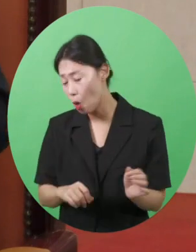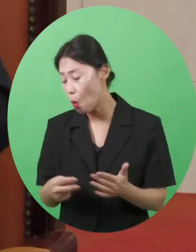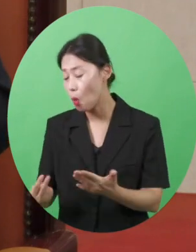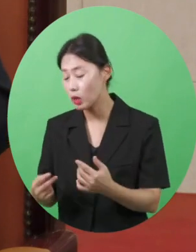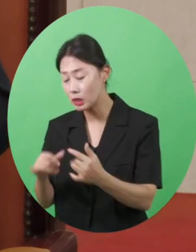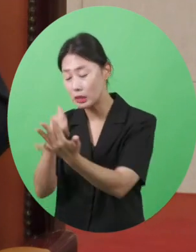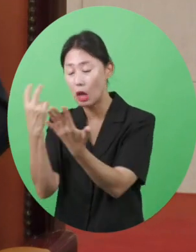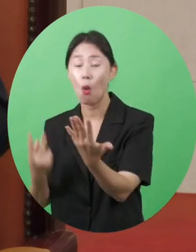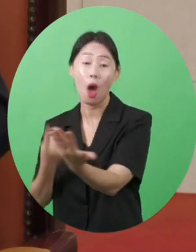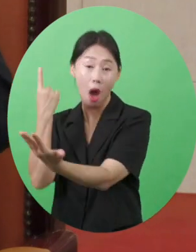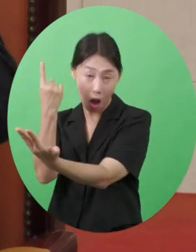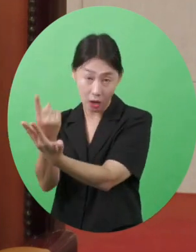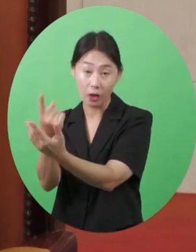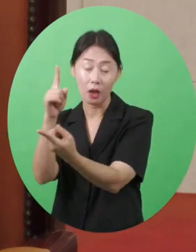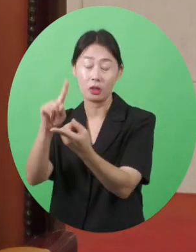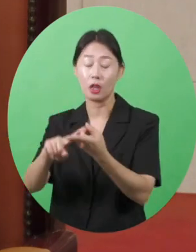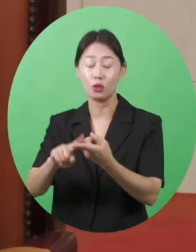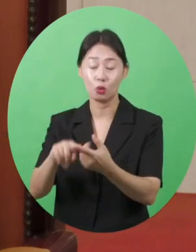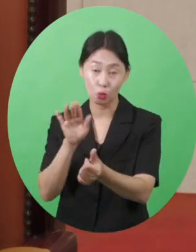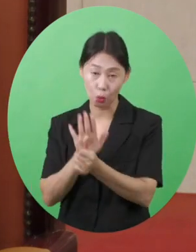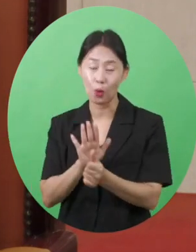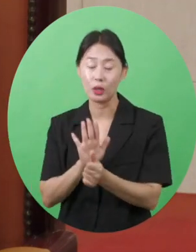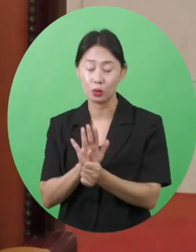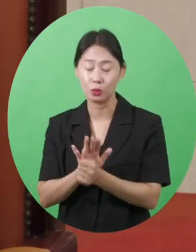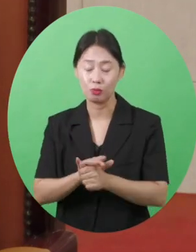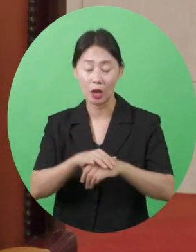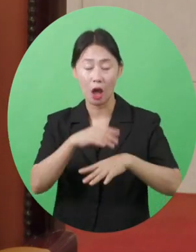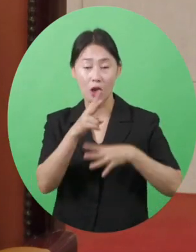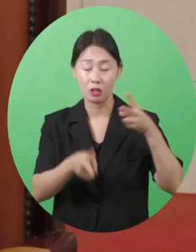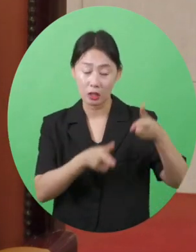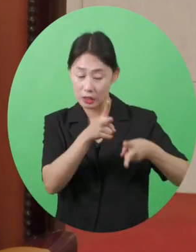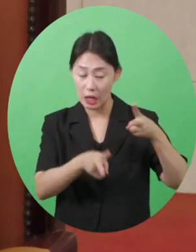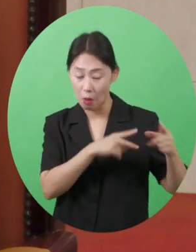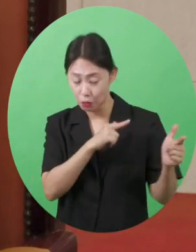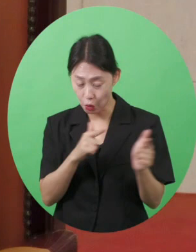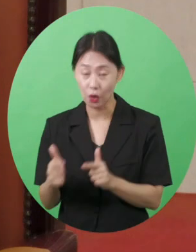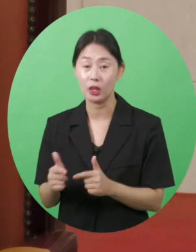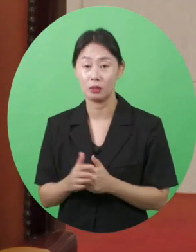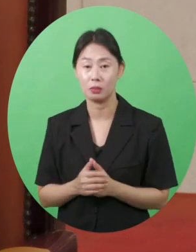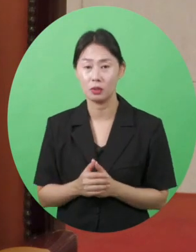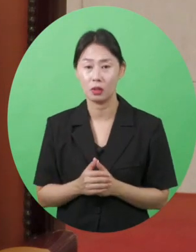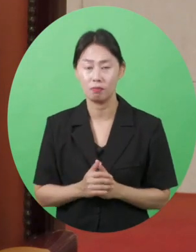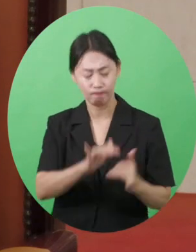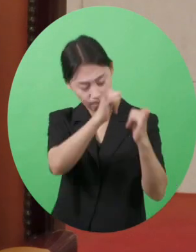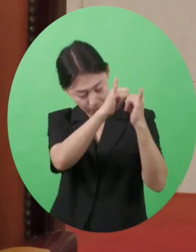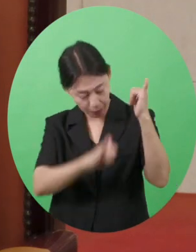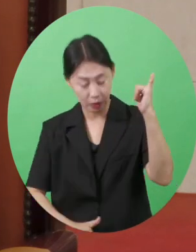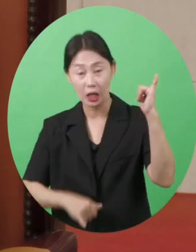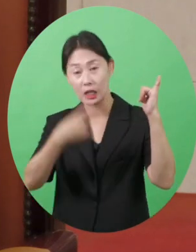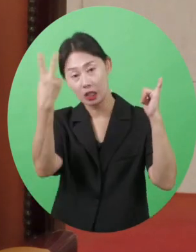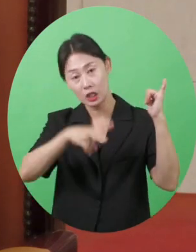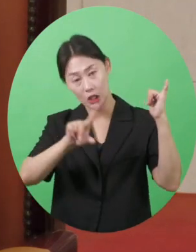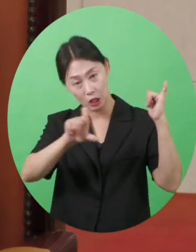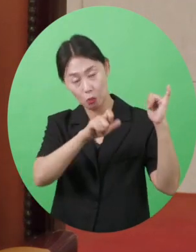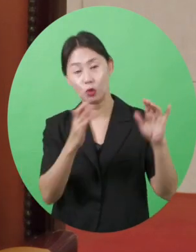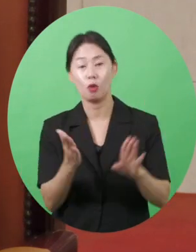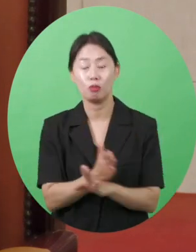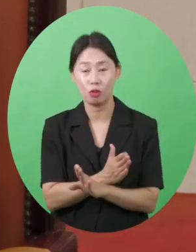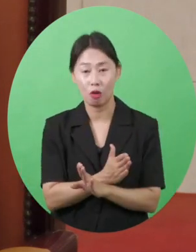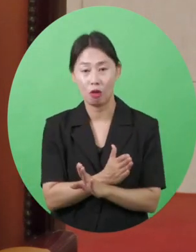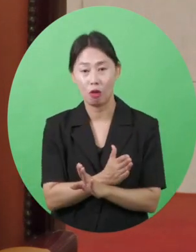거주 공간으로서의 정착 지원 등의 사업을 진행해 가고 있습니다. 그리고 연역으로는 우리가